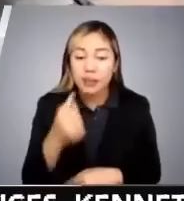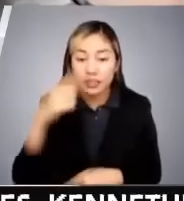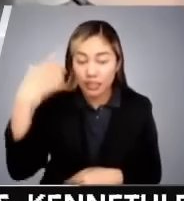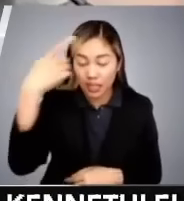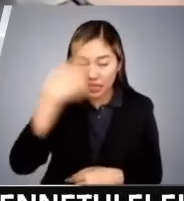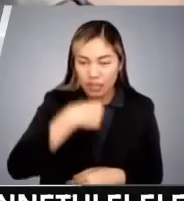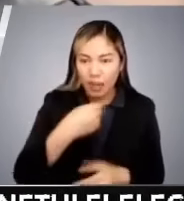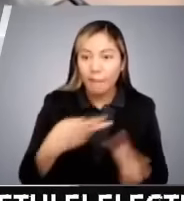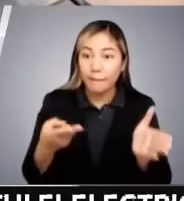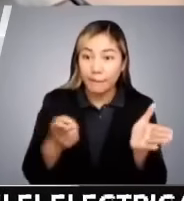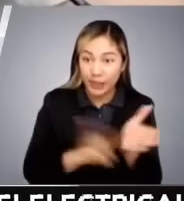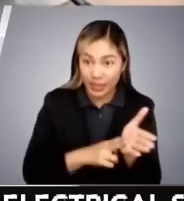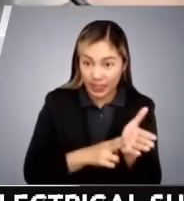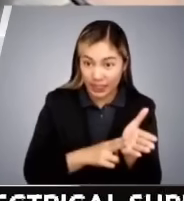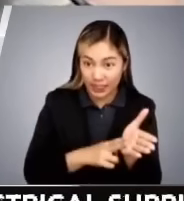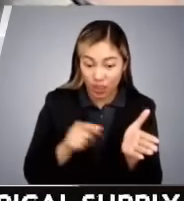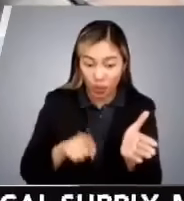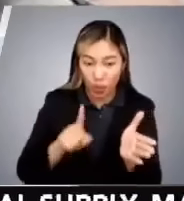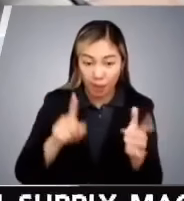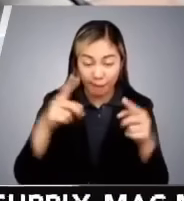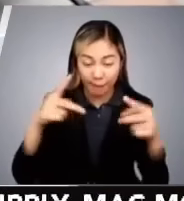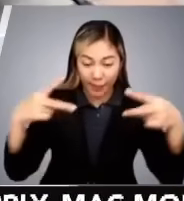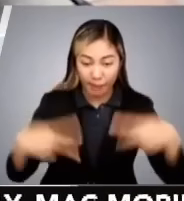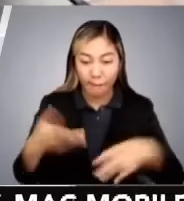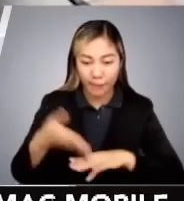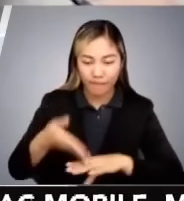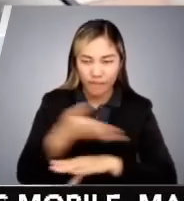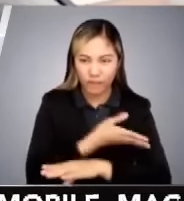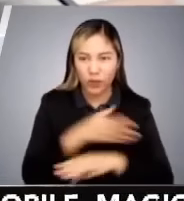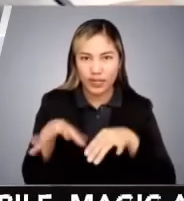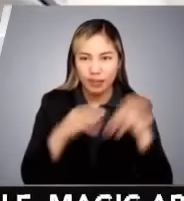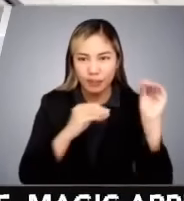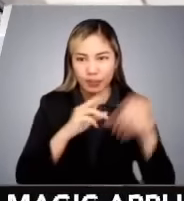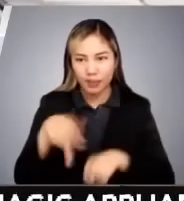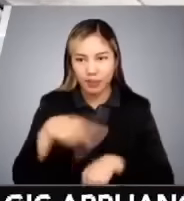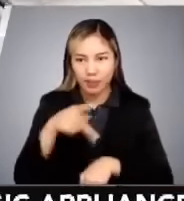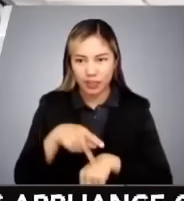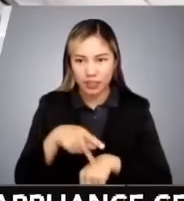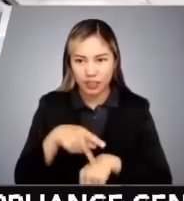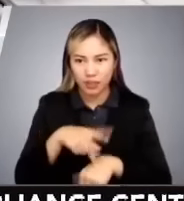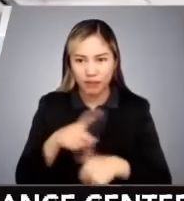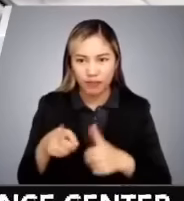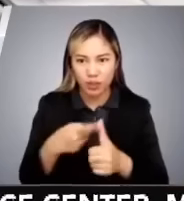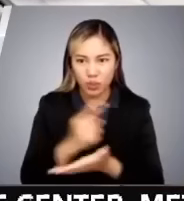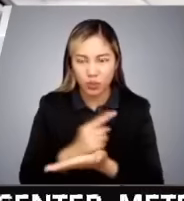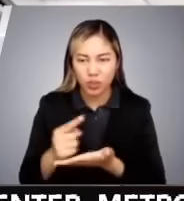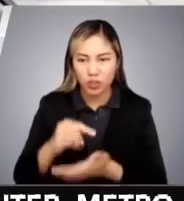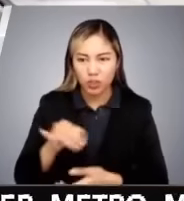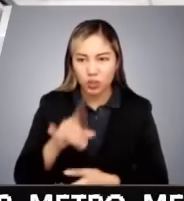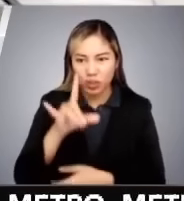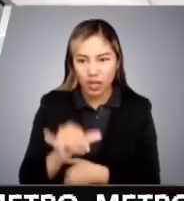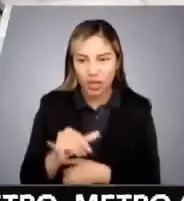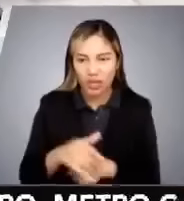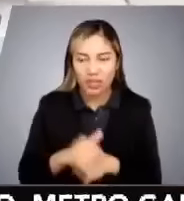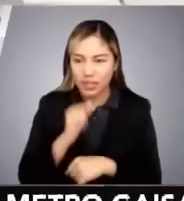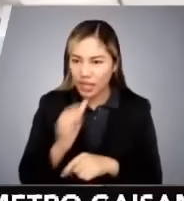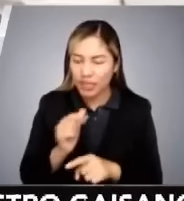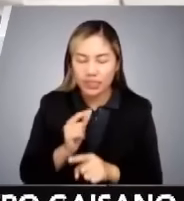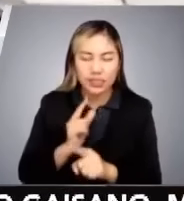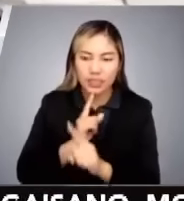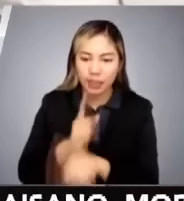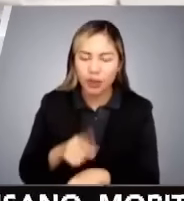yon, yung nag-iisang pahina, Connie, bago siya umalis ng Pilipinas noong first week ng July. Tumangis ang sabihin kung sino yung naghanda nitong